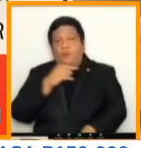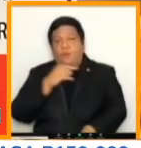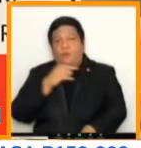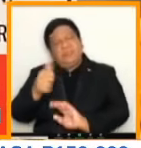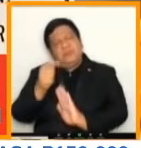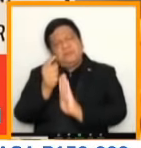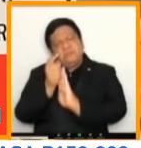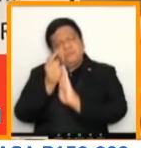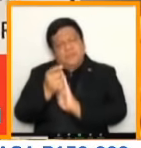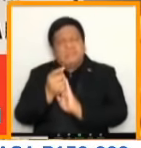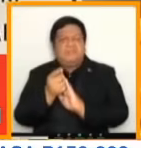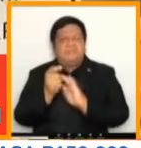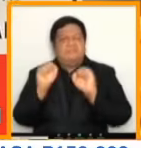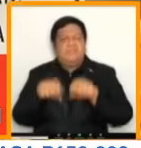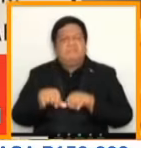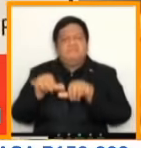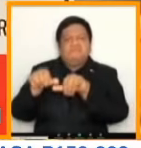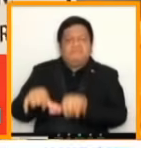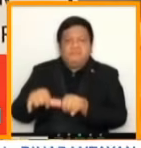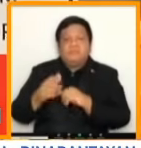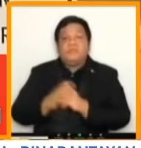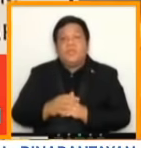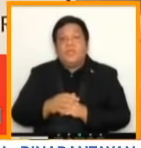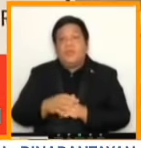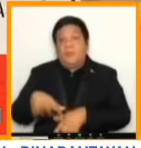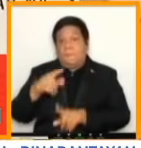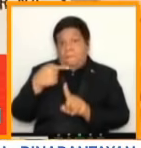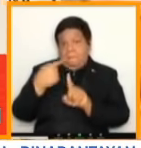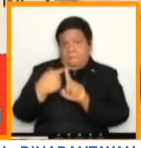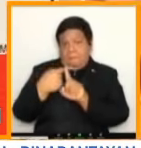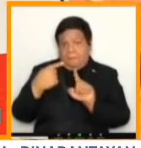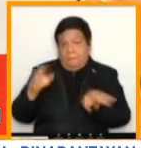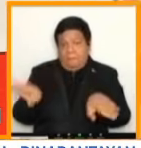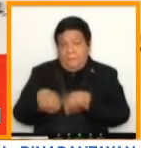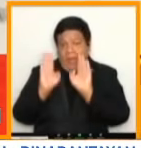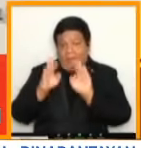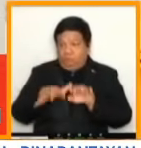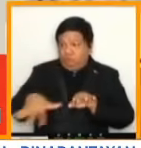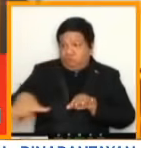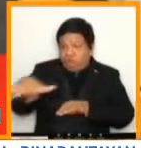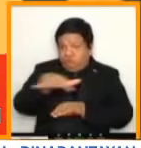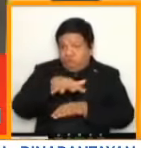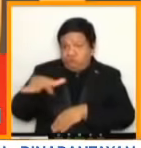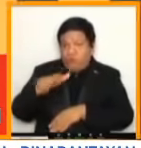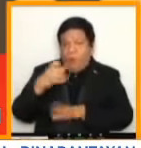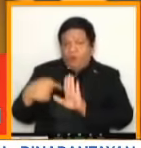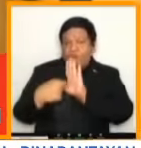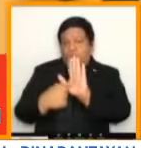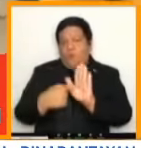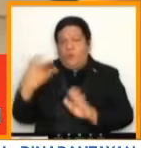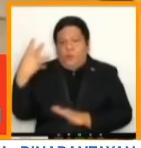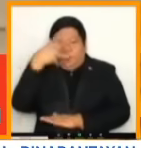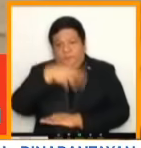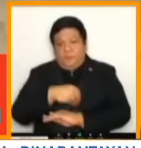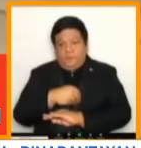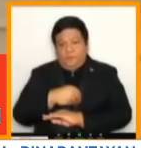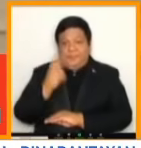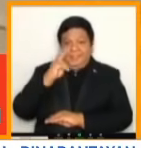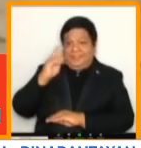ulan. At kasabay nito ay pagagandahin itong facility na to. Pakita natin yung isa sa mga example ng